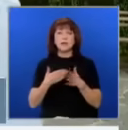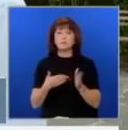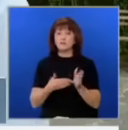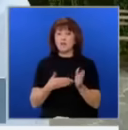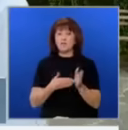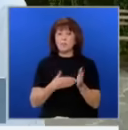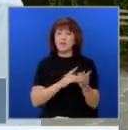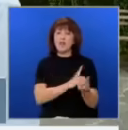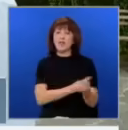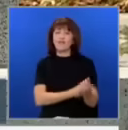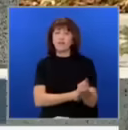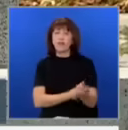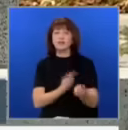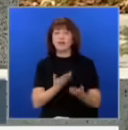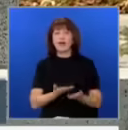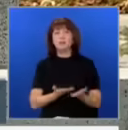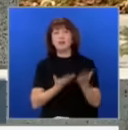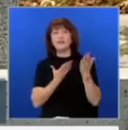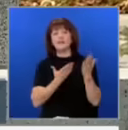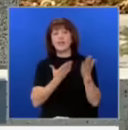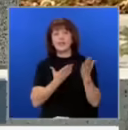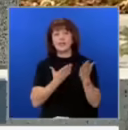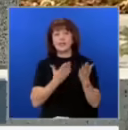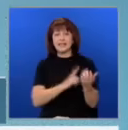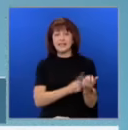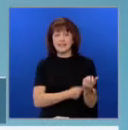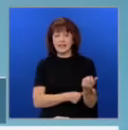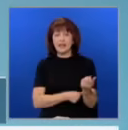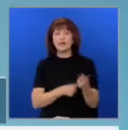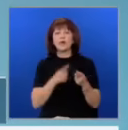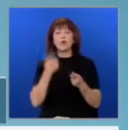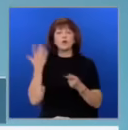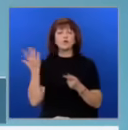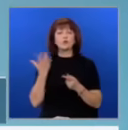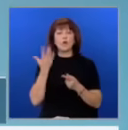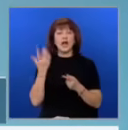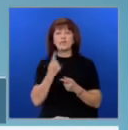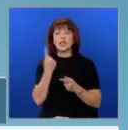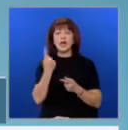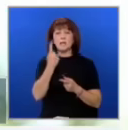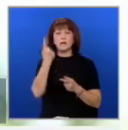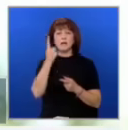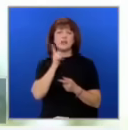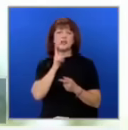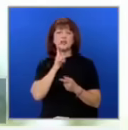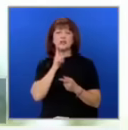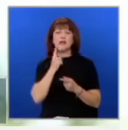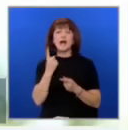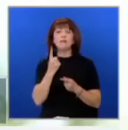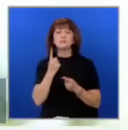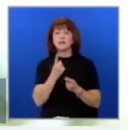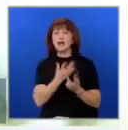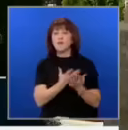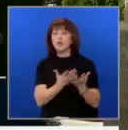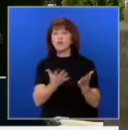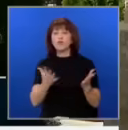въпреки волята на великите сили, Давид победи голиатите тогава. Тогава не е бил само един голиат, много голияти са били, така